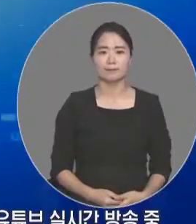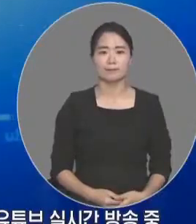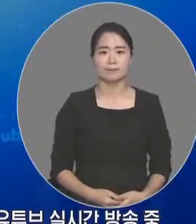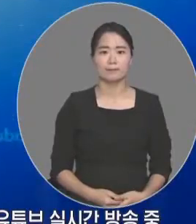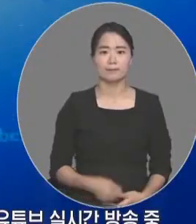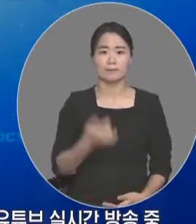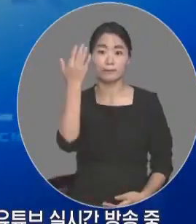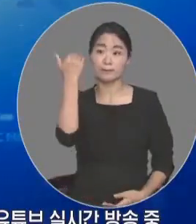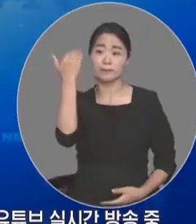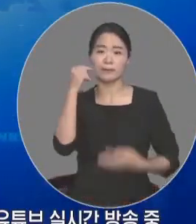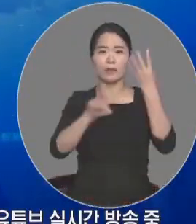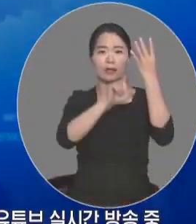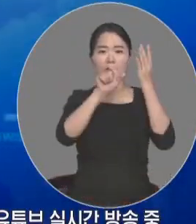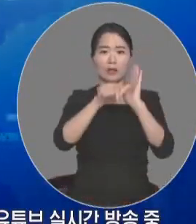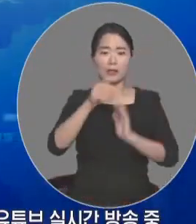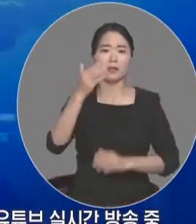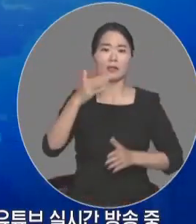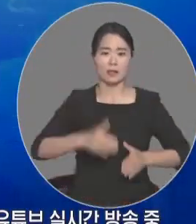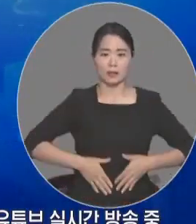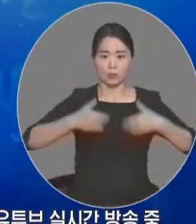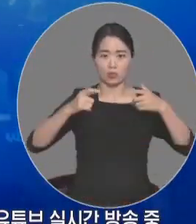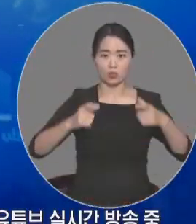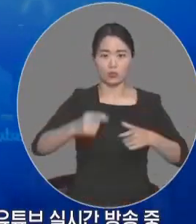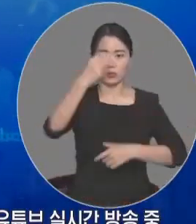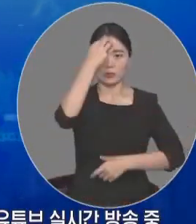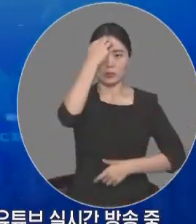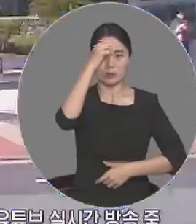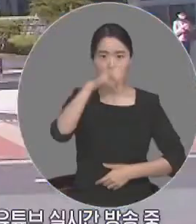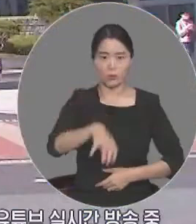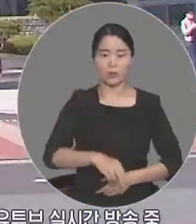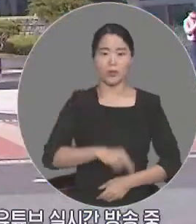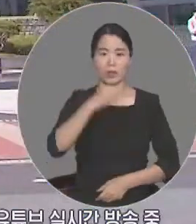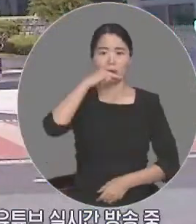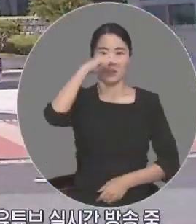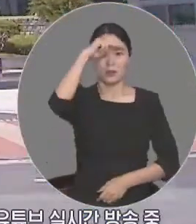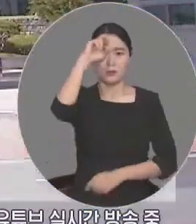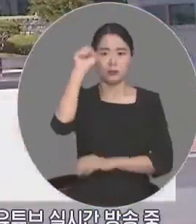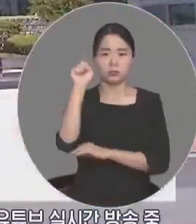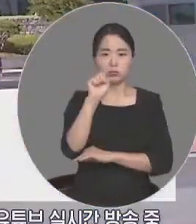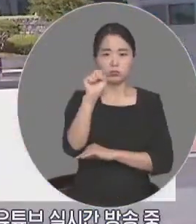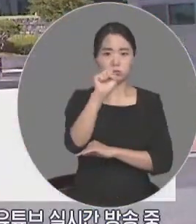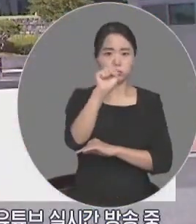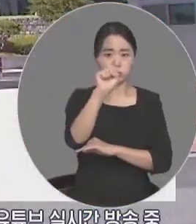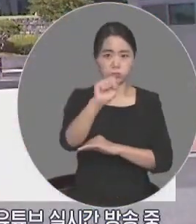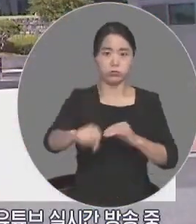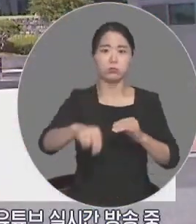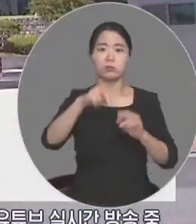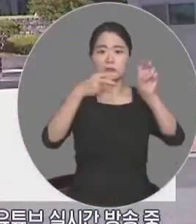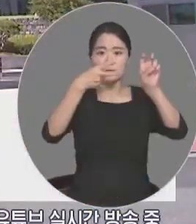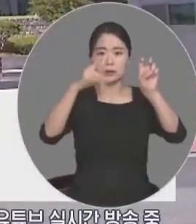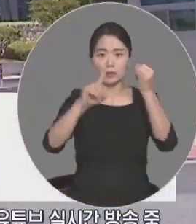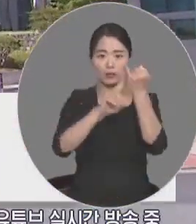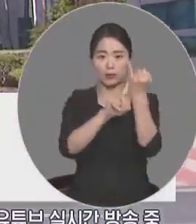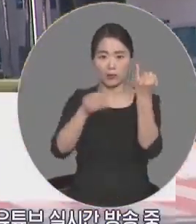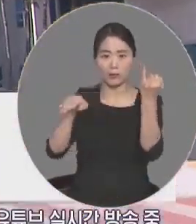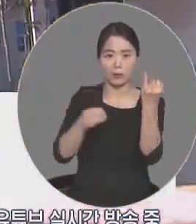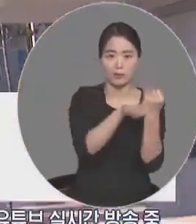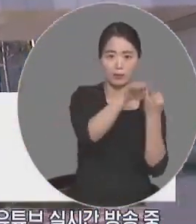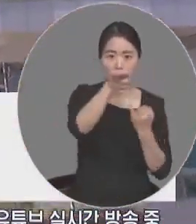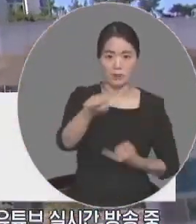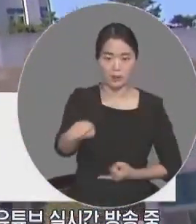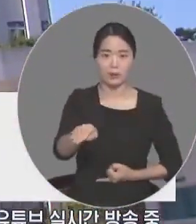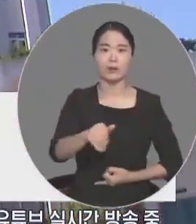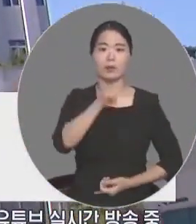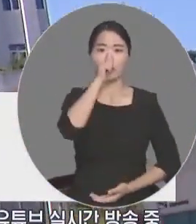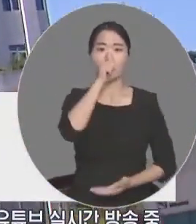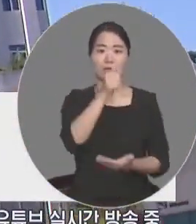지난 4월 남구 삼산동에서 음주운전을 하다 출근하던 20대 여성을 치어 숨지게 한 혐의로 재판에 넘겨진